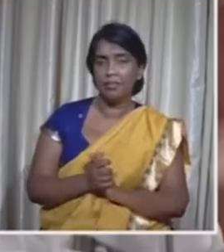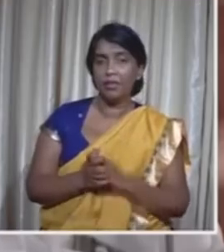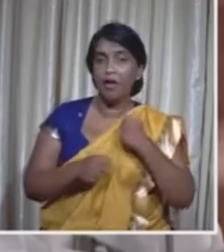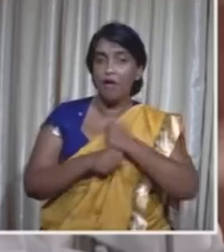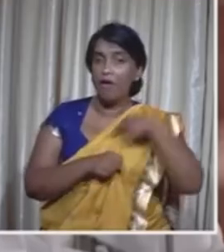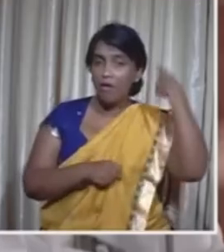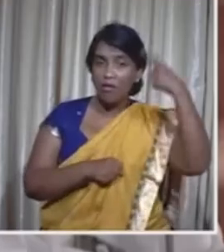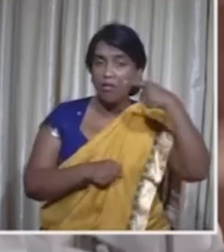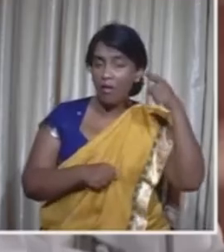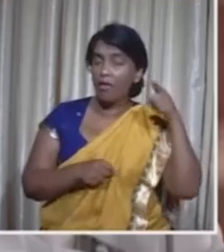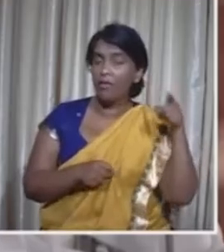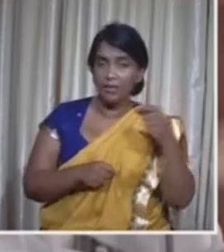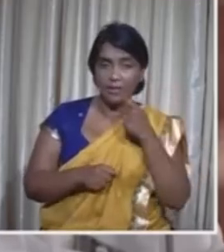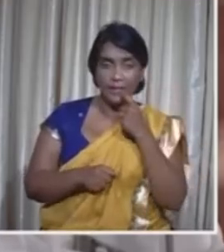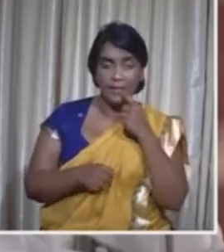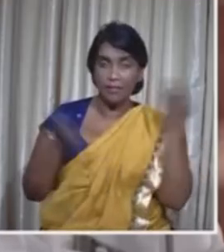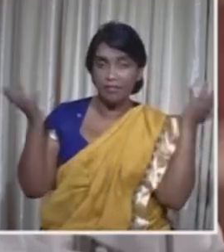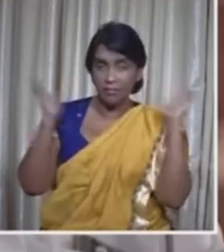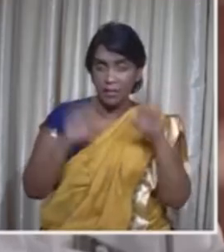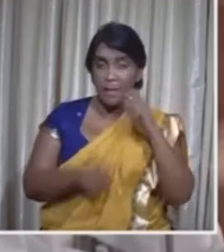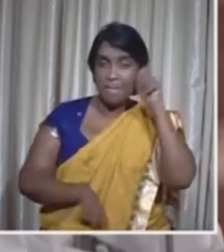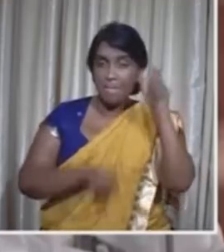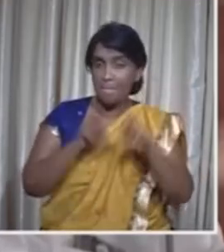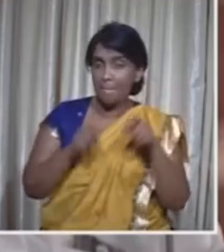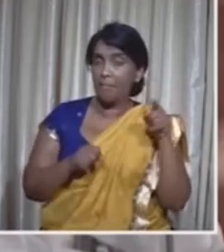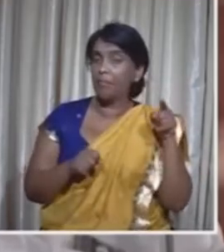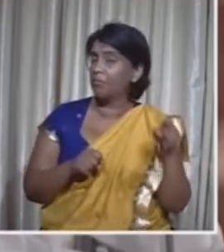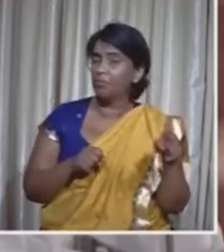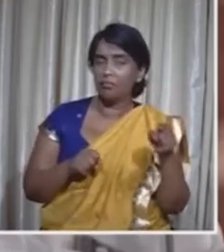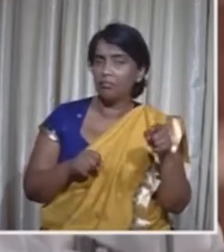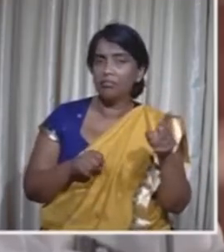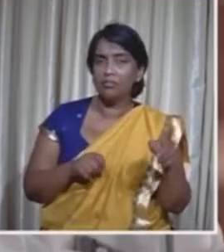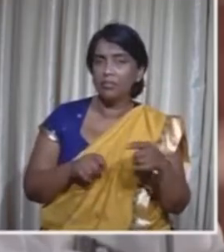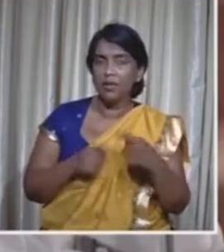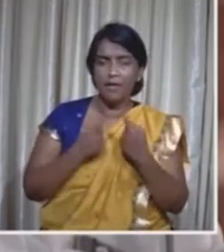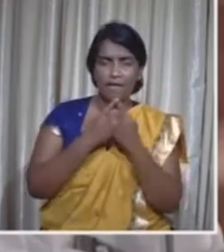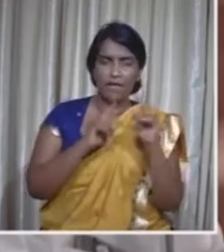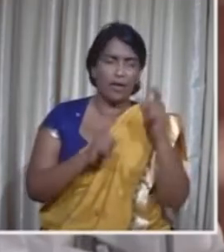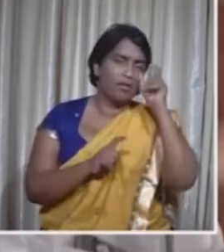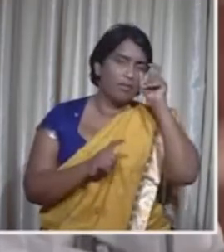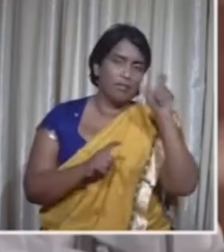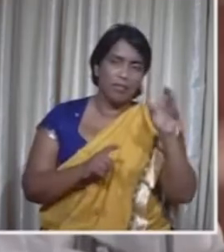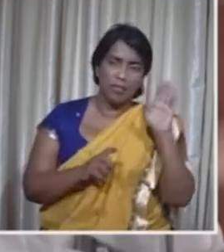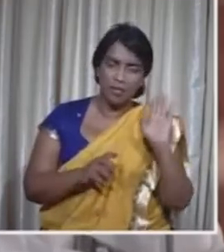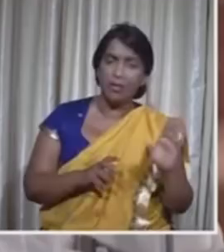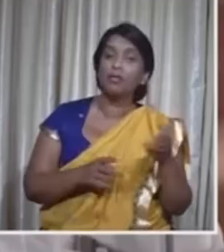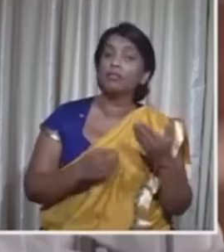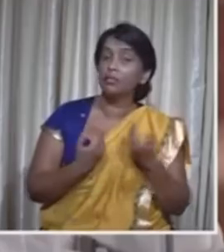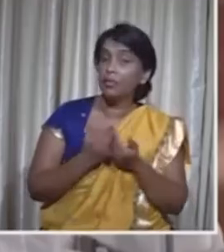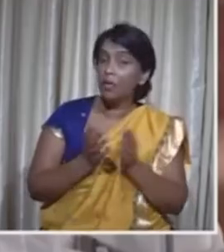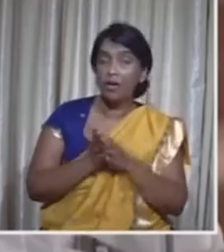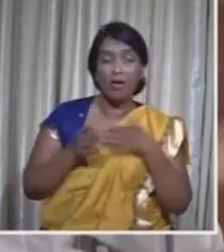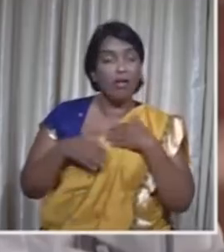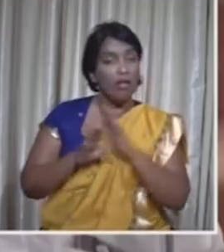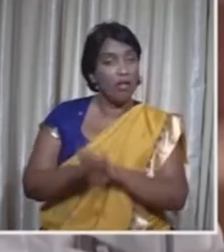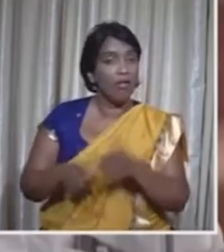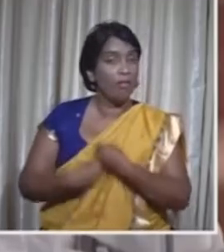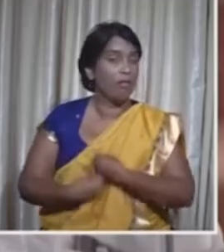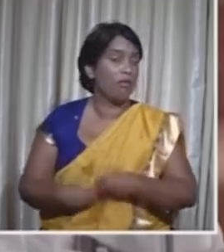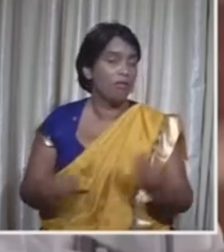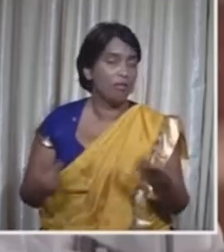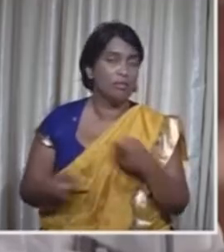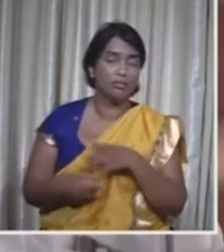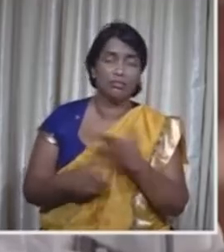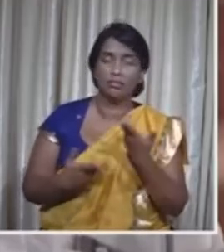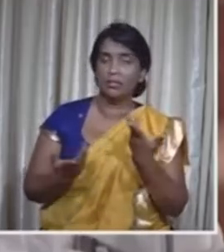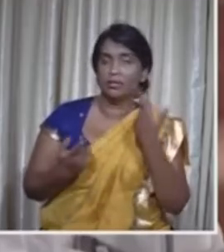பார்க்கிறீர்கள். அதே நேரத்தில் தங்களுடைய குழந்தைகளை இழந்து காணாமல் போன உறவுகளுக்காக கண்ணீர் வடிக்கிற தமிழ் தாய்மார்களை இன்னொரு இனம் சார்ந்து